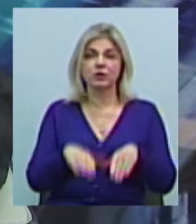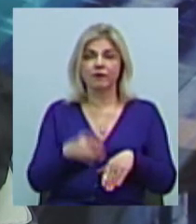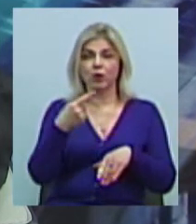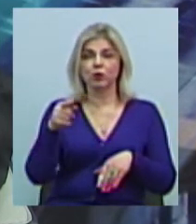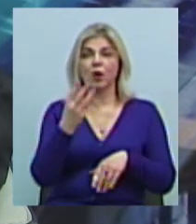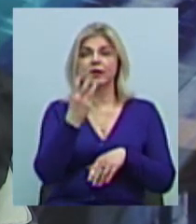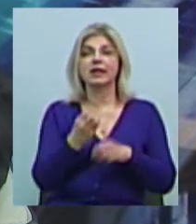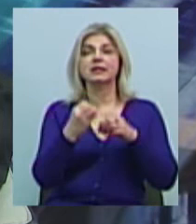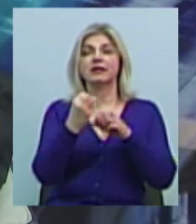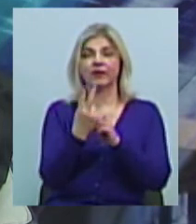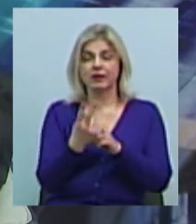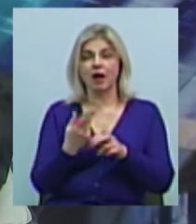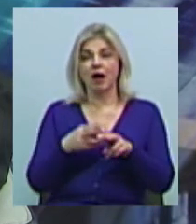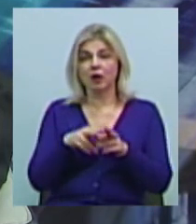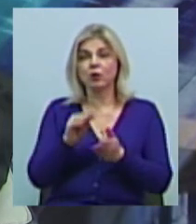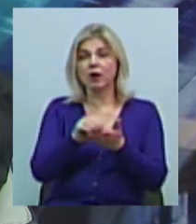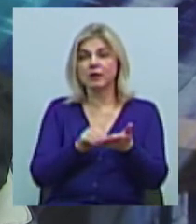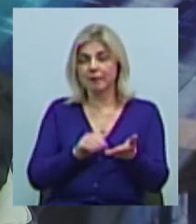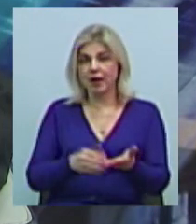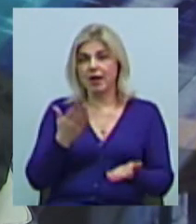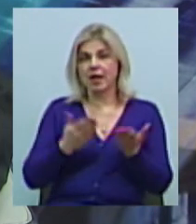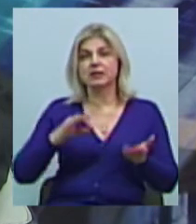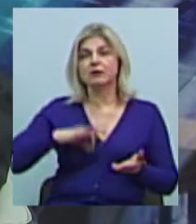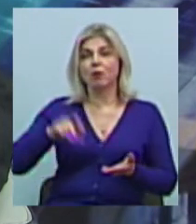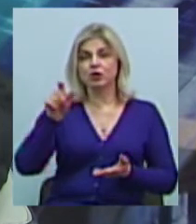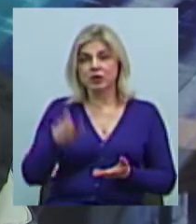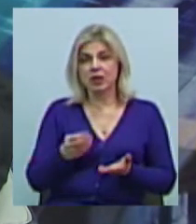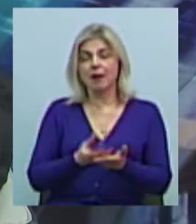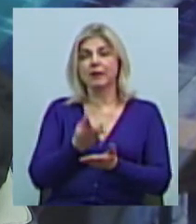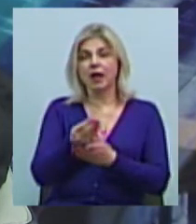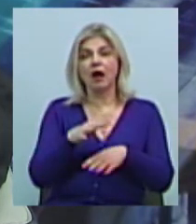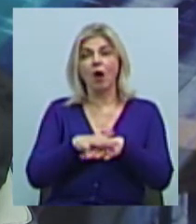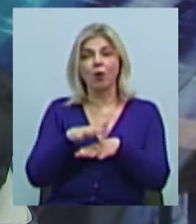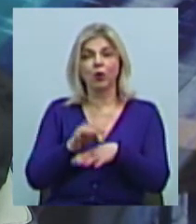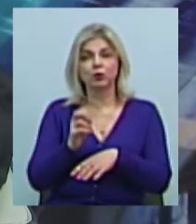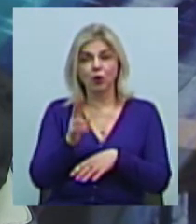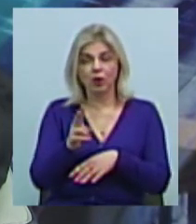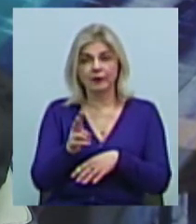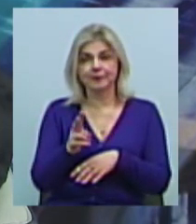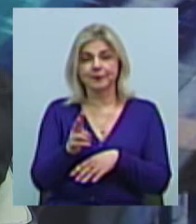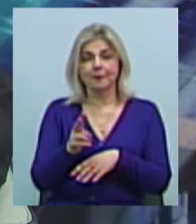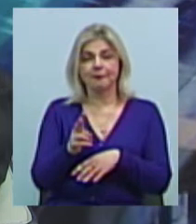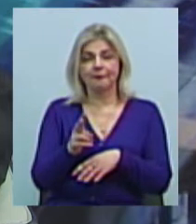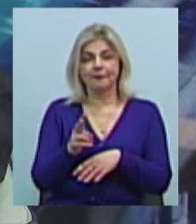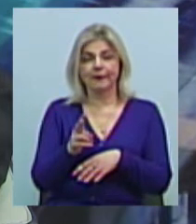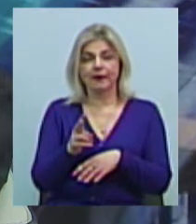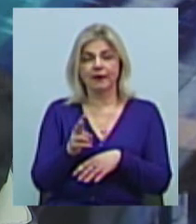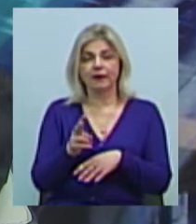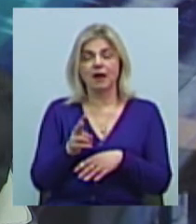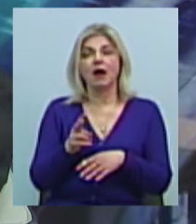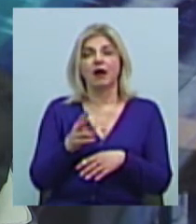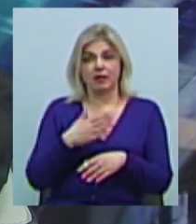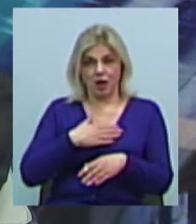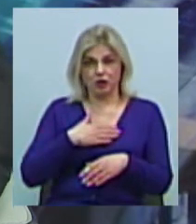312 НКРЕ, яка передбачає, що якщо споживач сплатив рахунок постачальника універсальної послуги, яка є саме наша